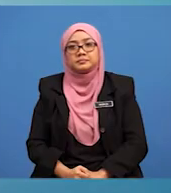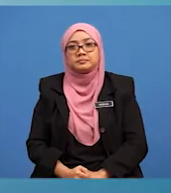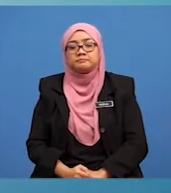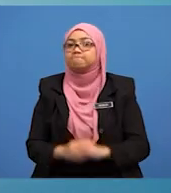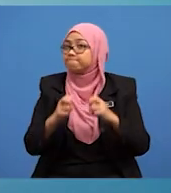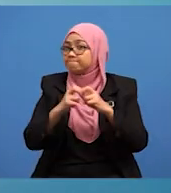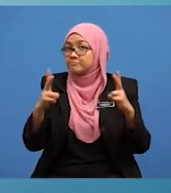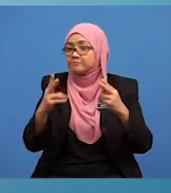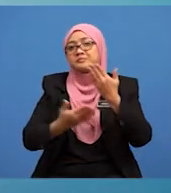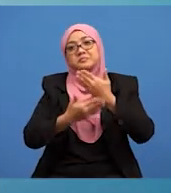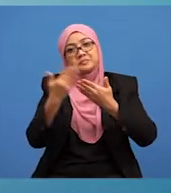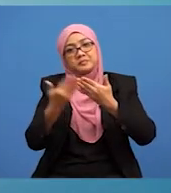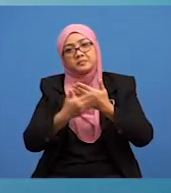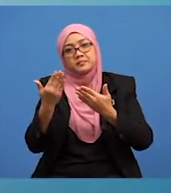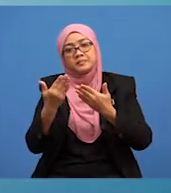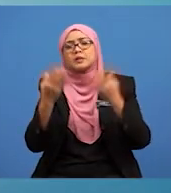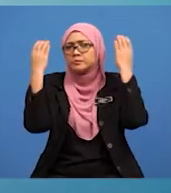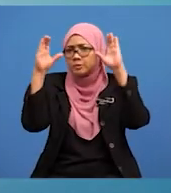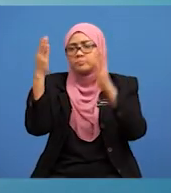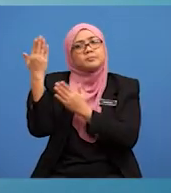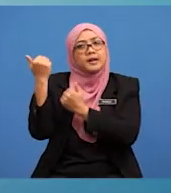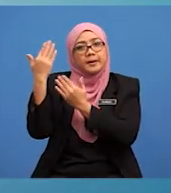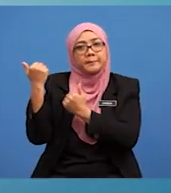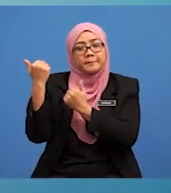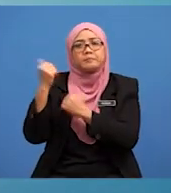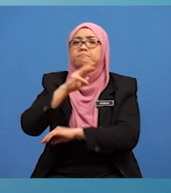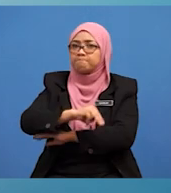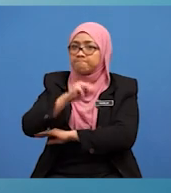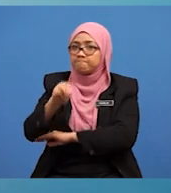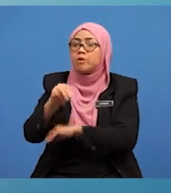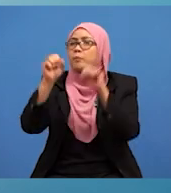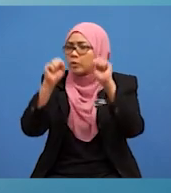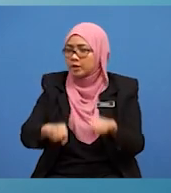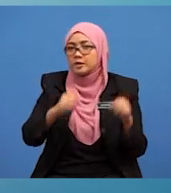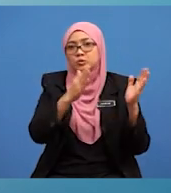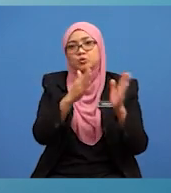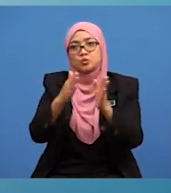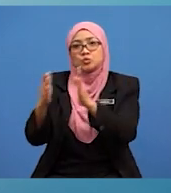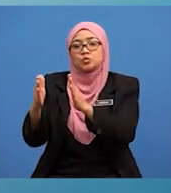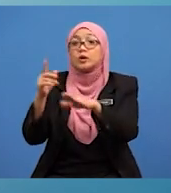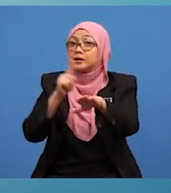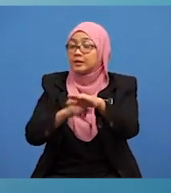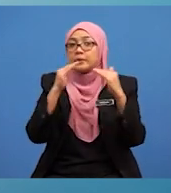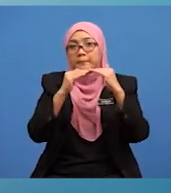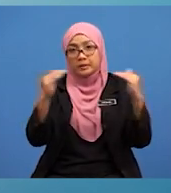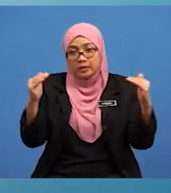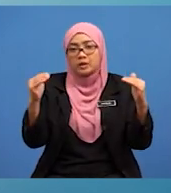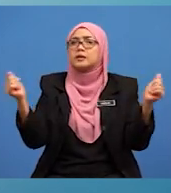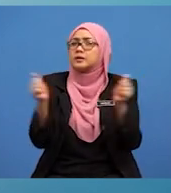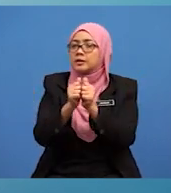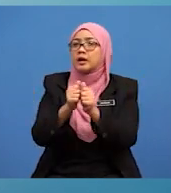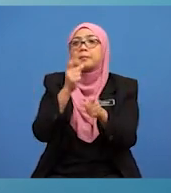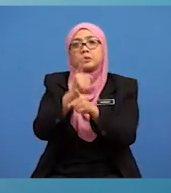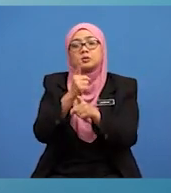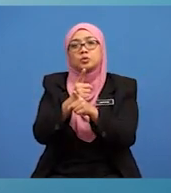Sangat mudah, bukan? Cikgu harap murid boleh menyusun elektron di petala dengan betul dan menulis susunan